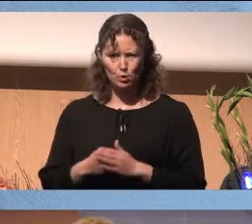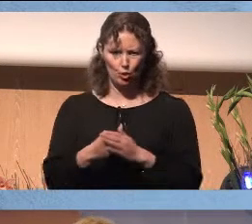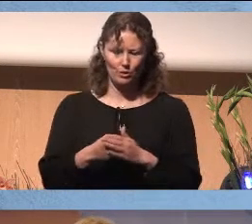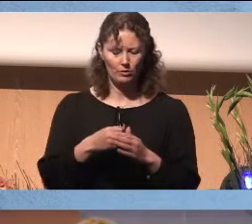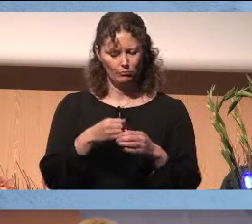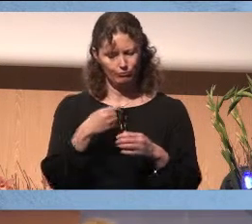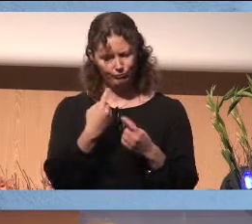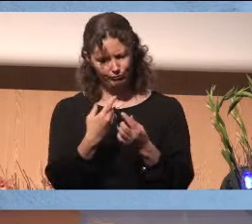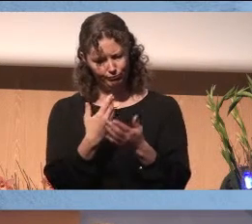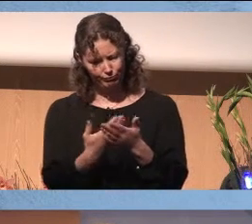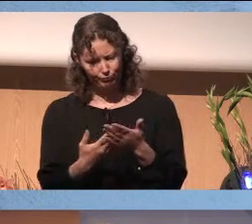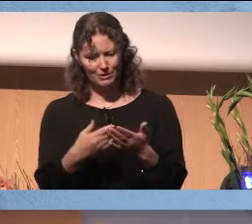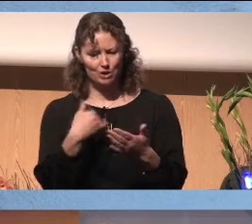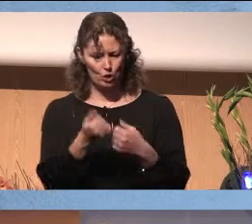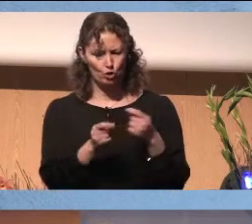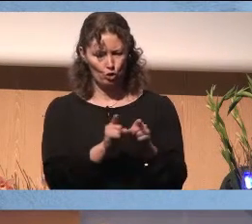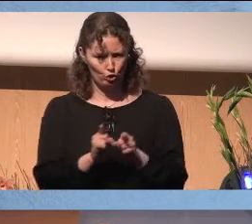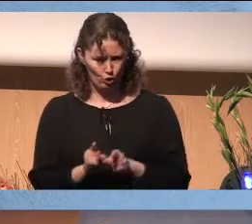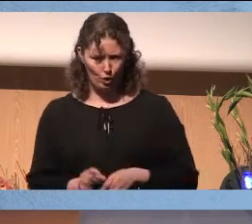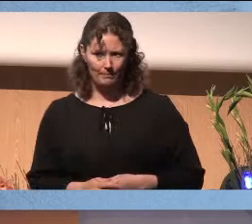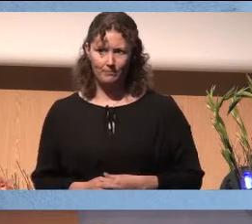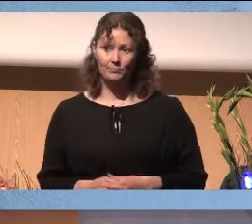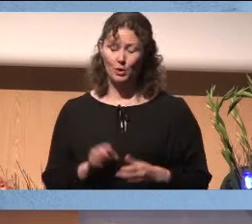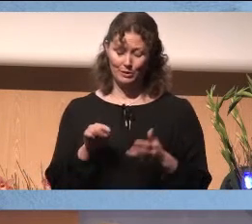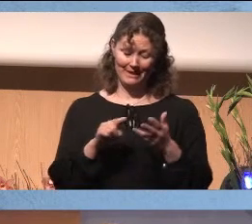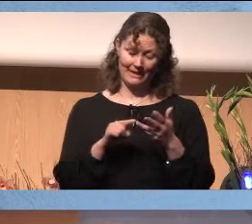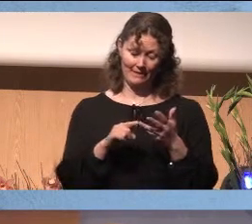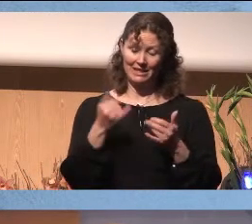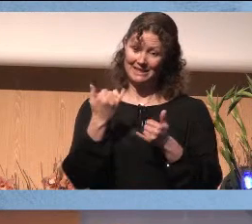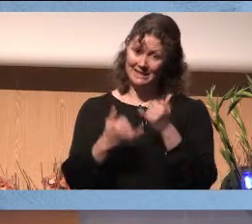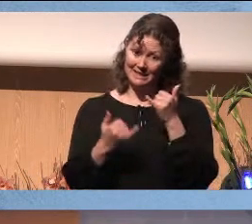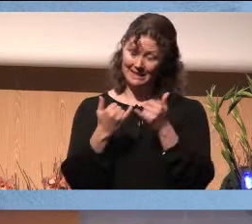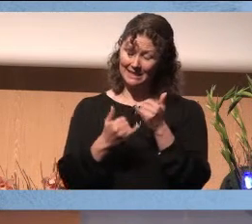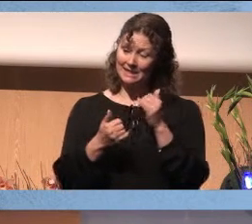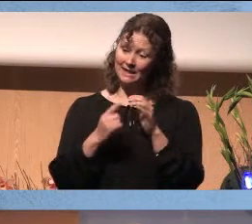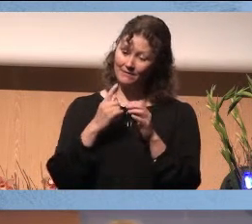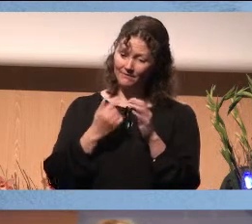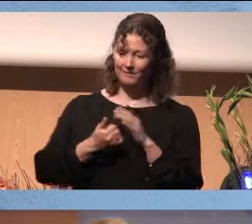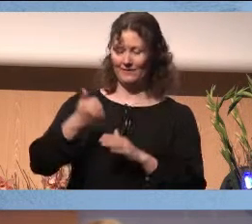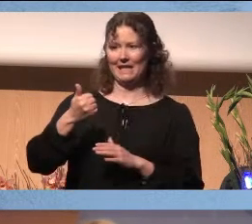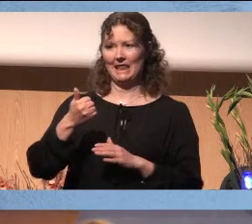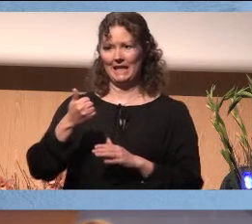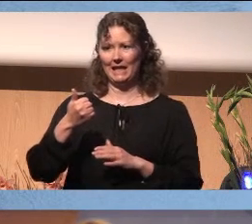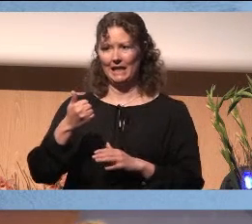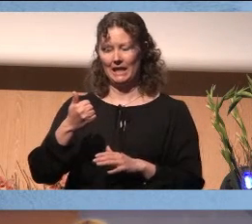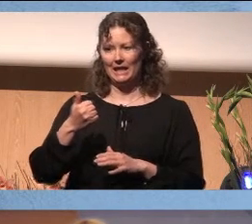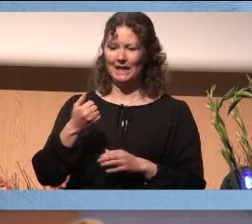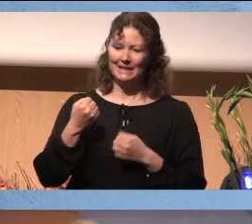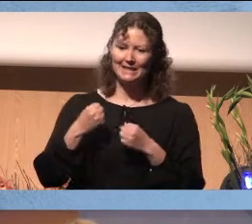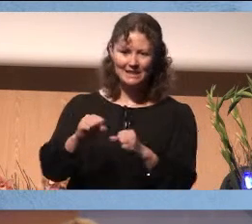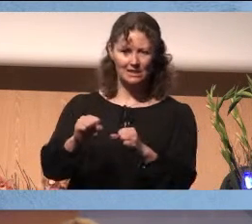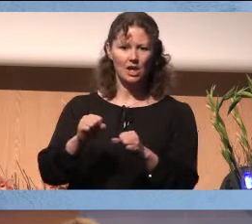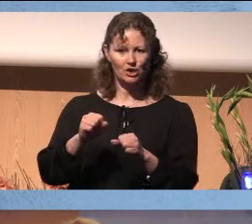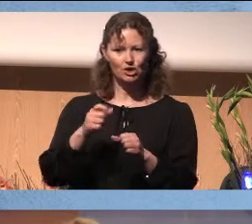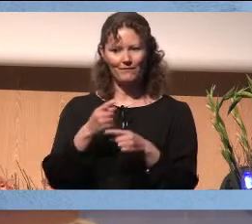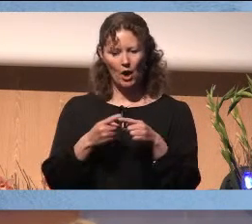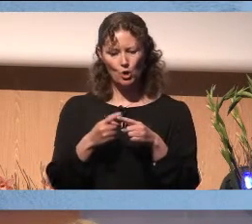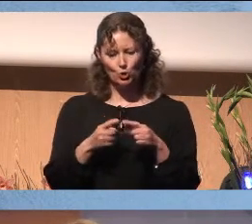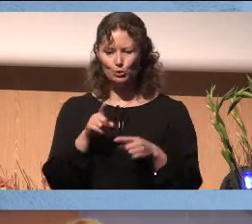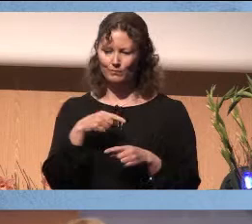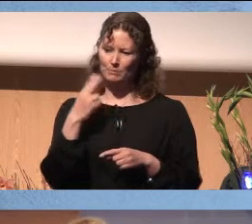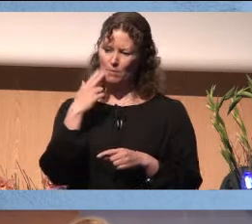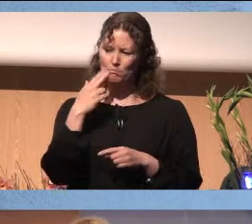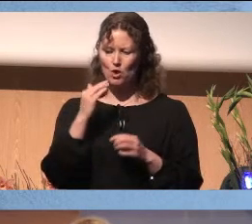Så det den siste viktige innsatsfaktoren som vi må